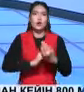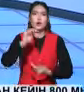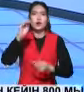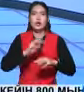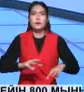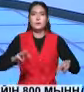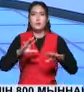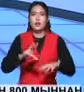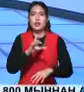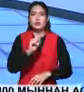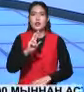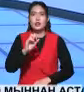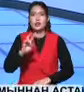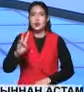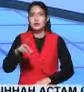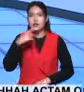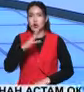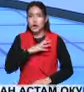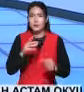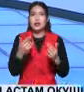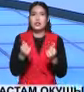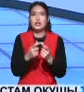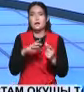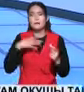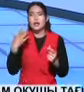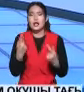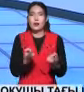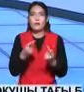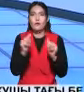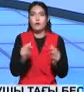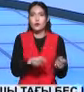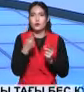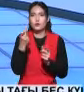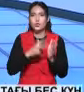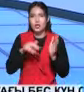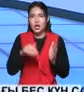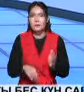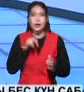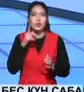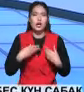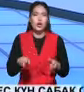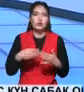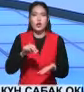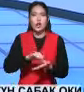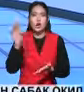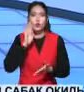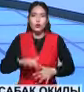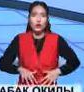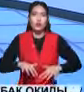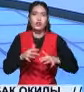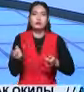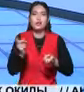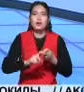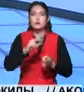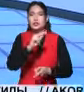Саясат Нұрбек айтты. Бірақ биылғы тестілеу әдеттегі форматты өтуде. Оған 180 мыңнан аса жас түлек қатысады. Ал су тасқына байланысты